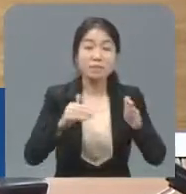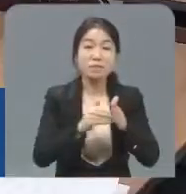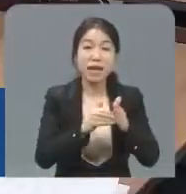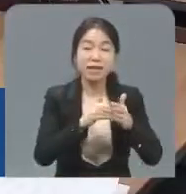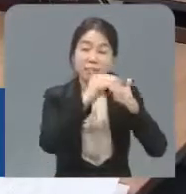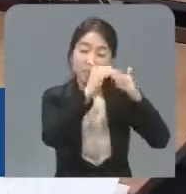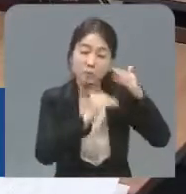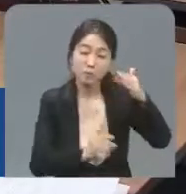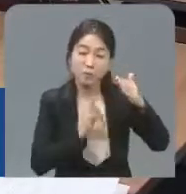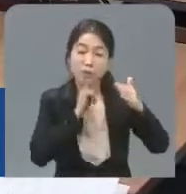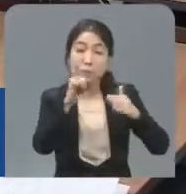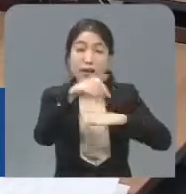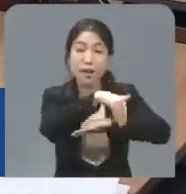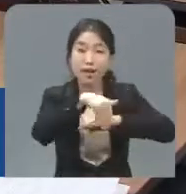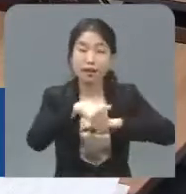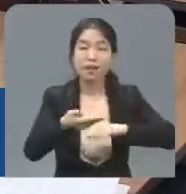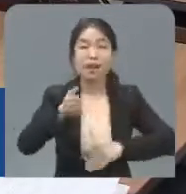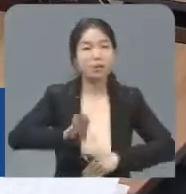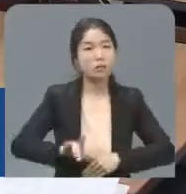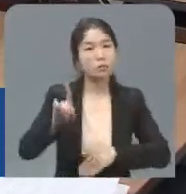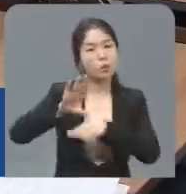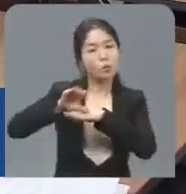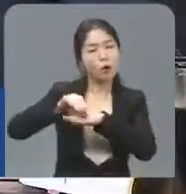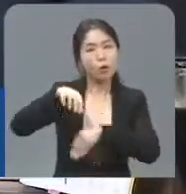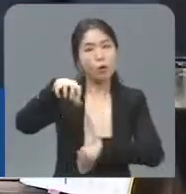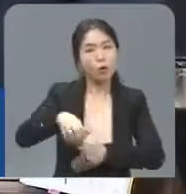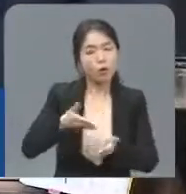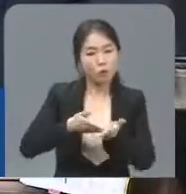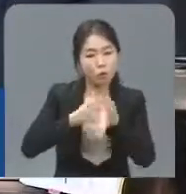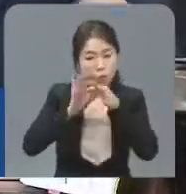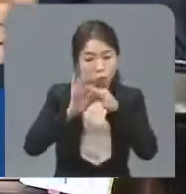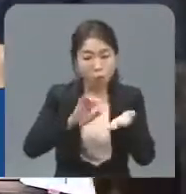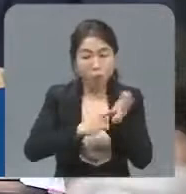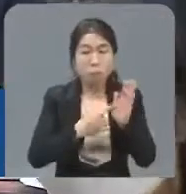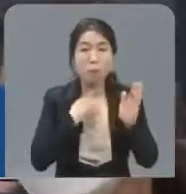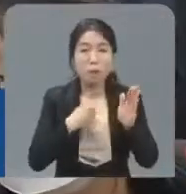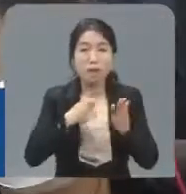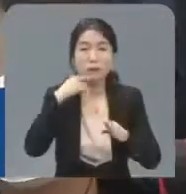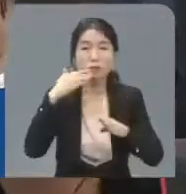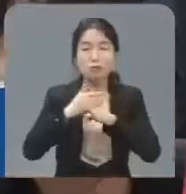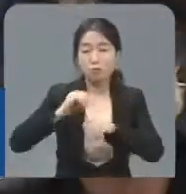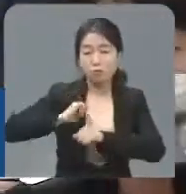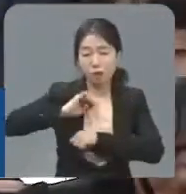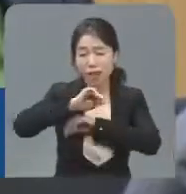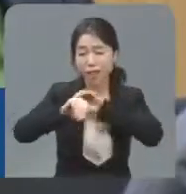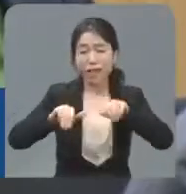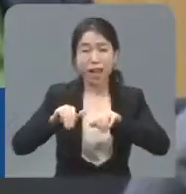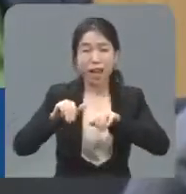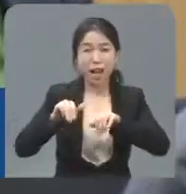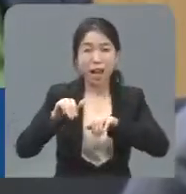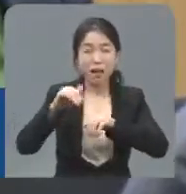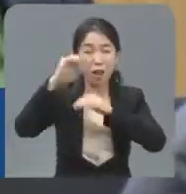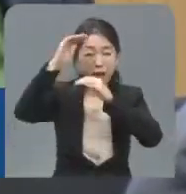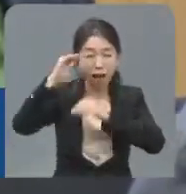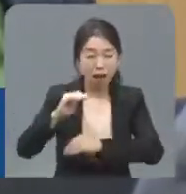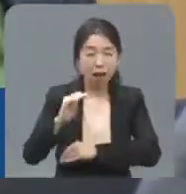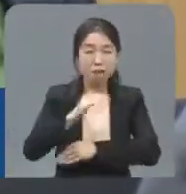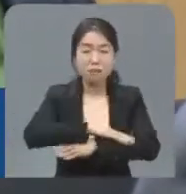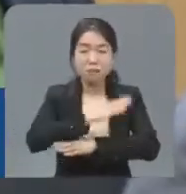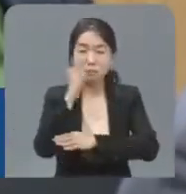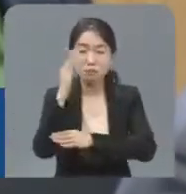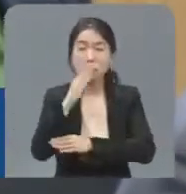발표할 예정이었지만 최근 모 방송사의 보도를 통해서 공개된 북한군 개입설 최초 유포 탈북자 등에